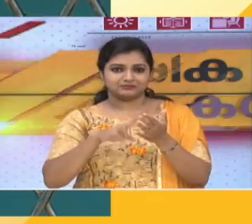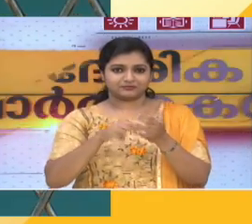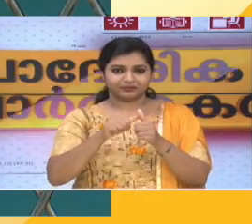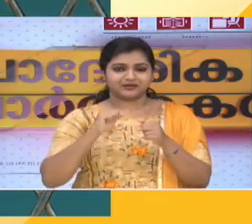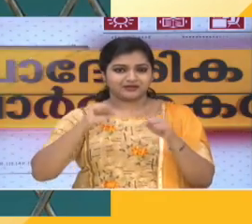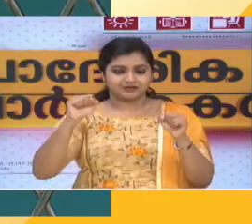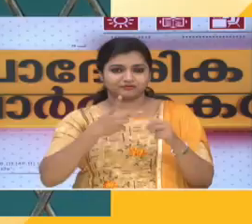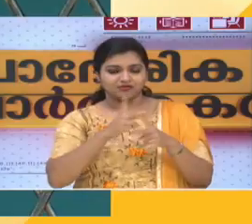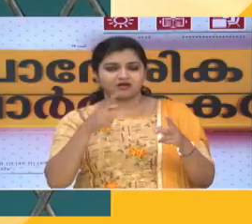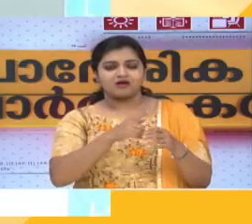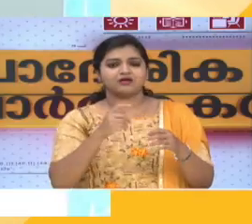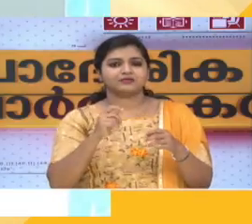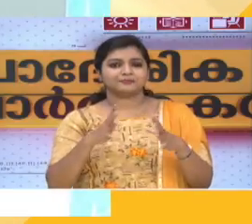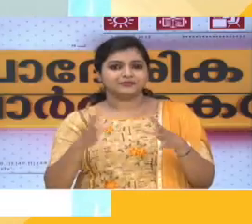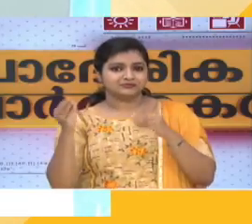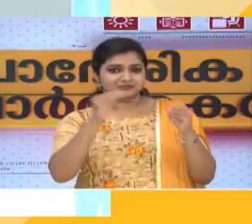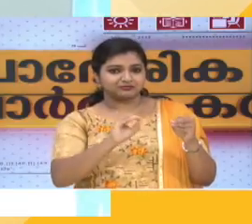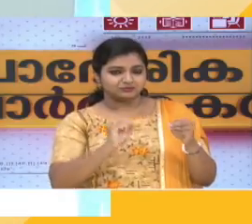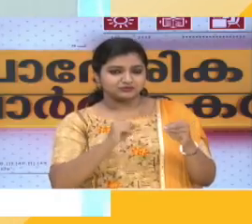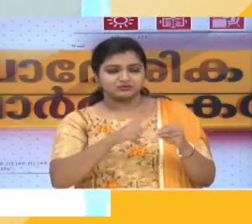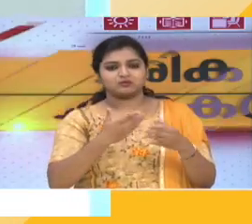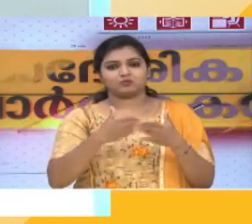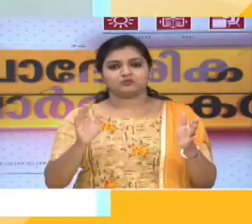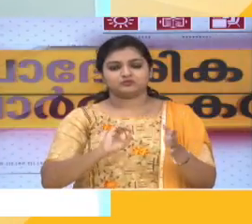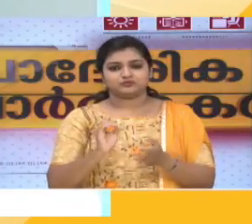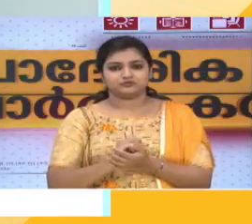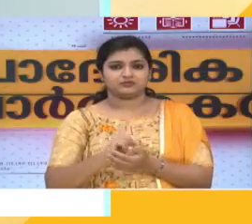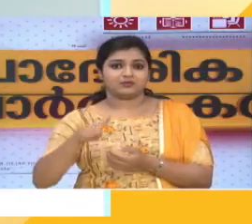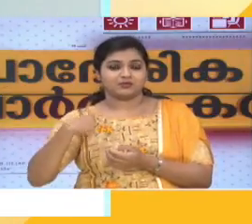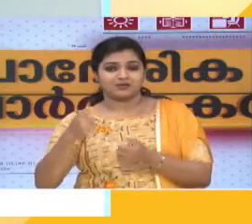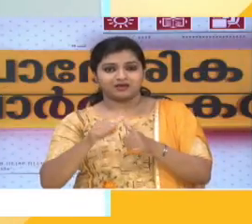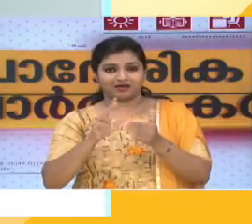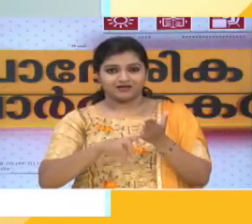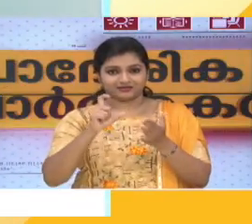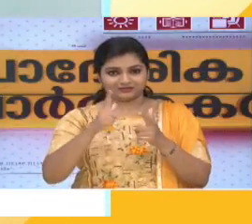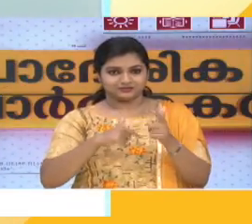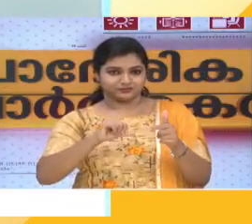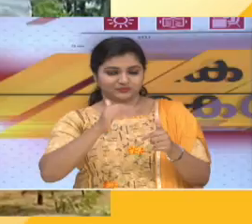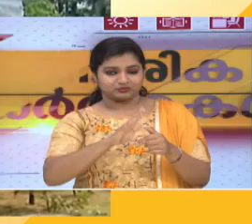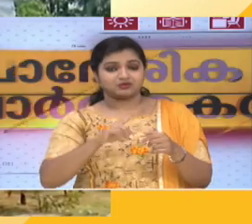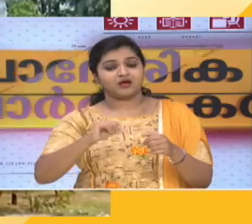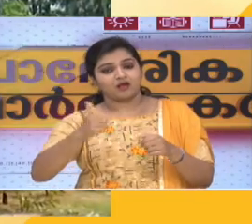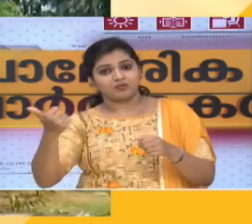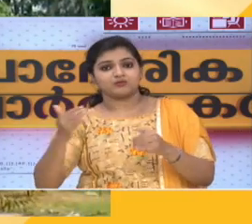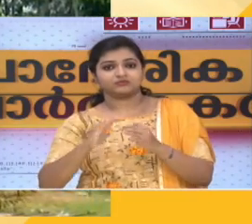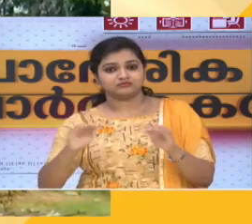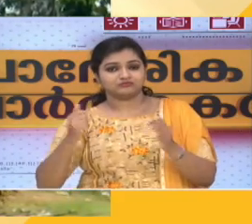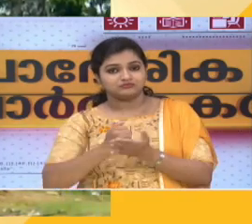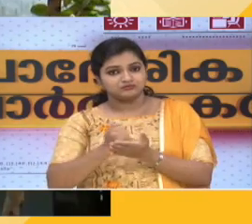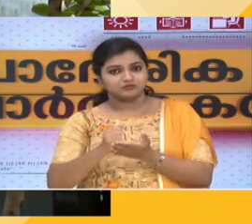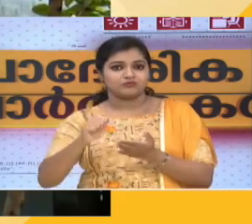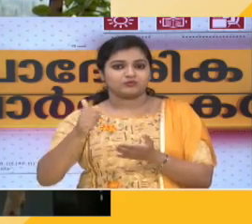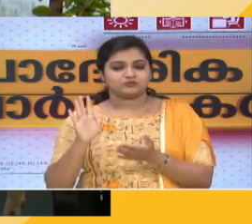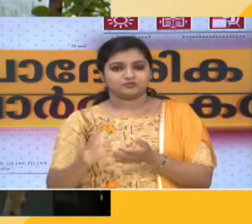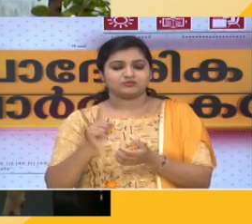അപര്യാപ്തത കാരണം തുറന്നുകൊടുത്തിട്ടില്ല. ഇന്നത്തെ താരം ആൻസിയാണ്. നാളെയുടെ ട്രാക്കുകൾ കീഴടക്കാൻ പോരാടുന്നവർ വേറെയും ഉണ്ടിവിടെ. കണ്ടില്ലെന്ന്